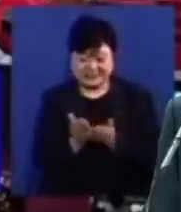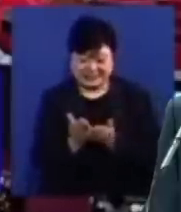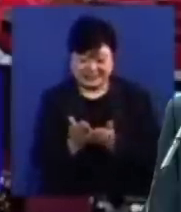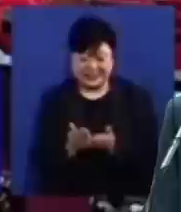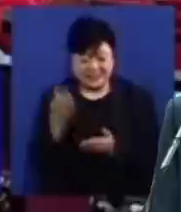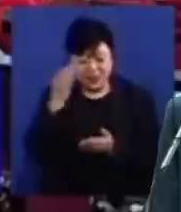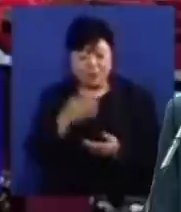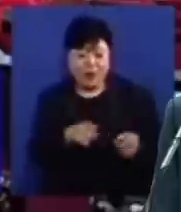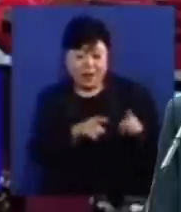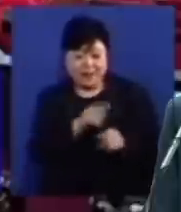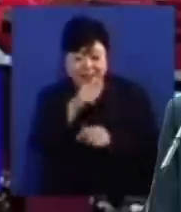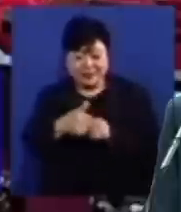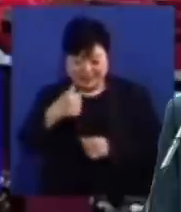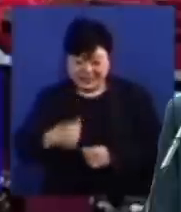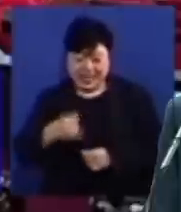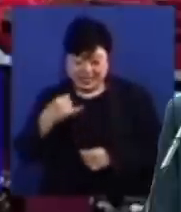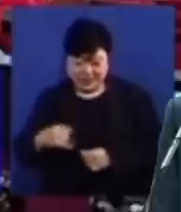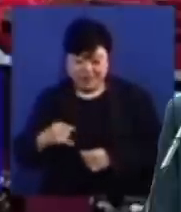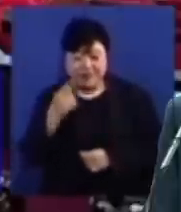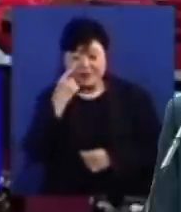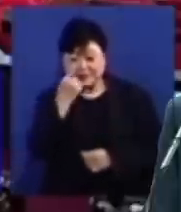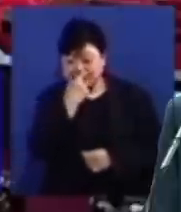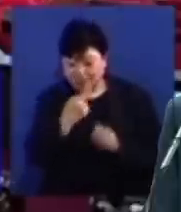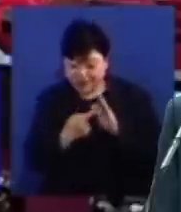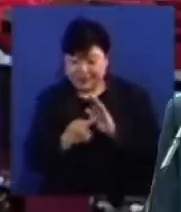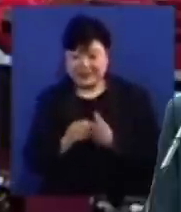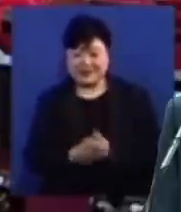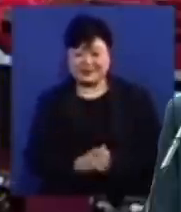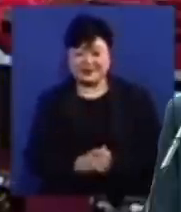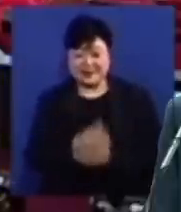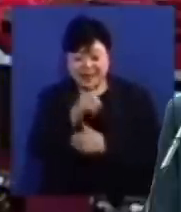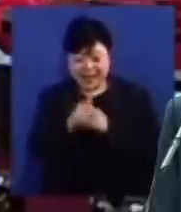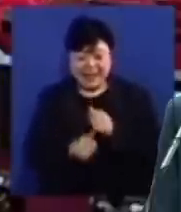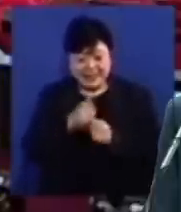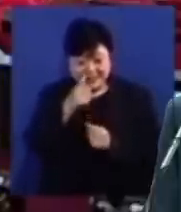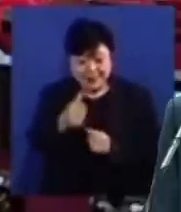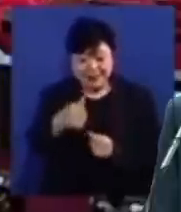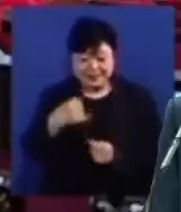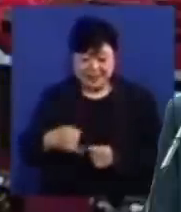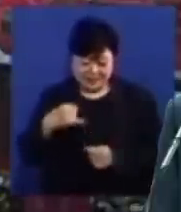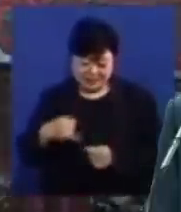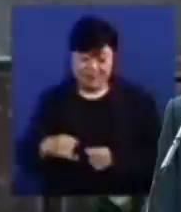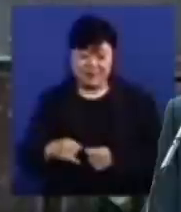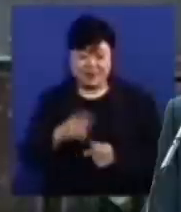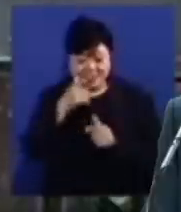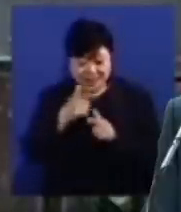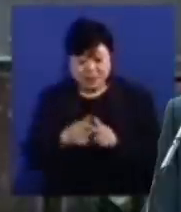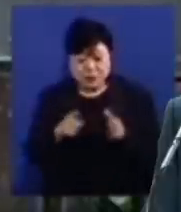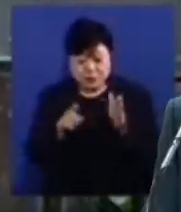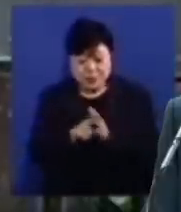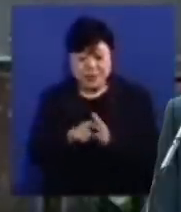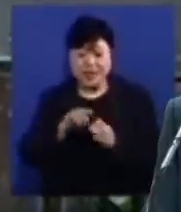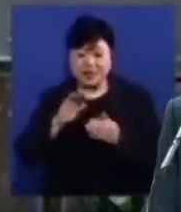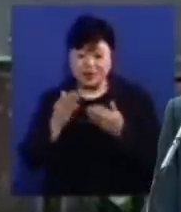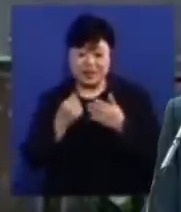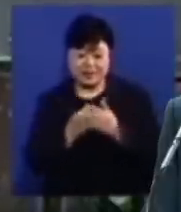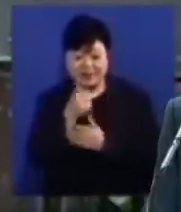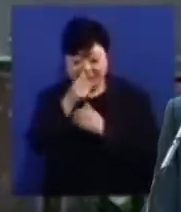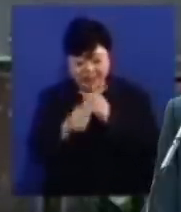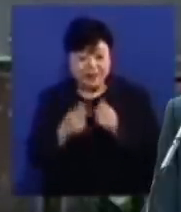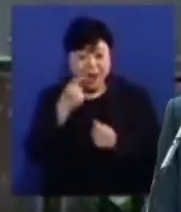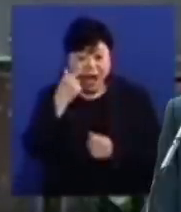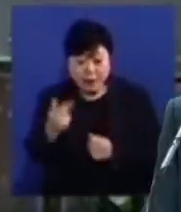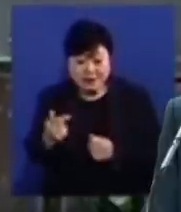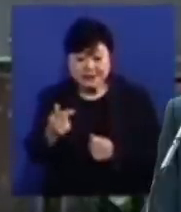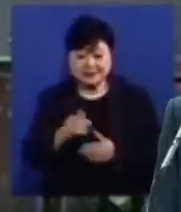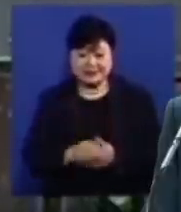영과 더불어 우리가 하나님의 자녀인 것을 증거한다. 하나님의 자녀가 예수를 믿고 되었으므로 하나님